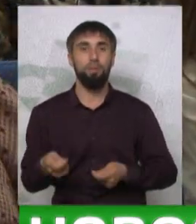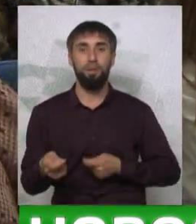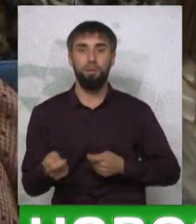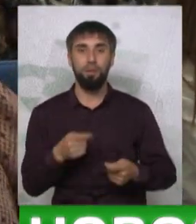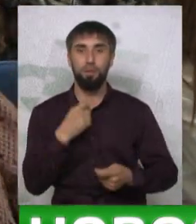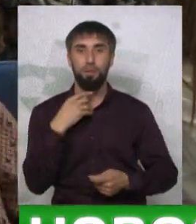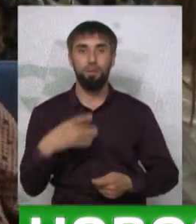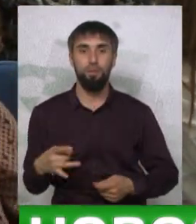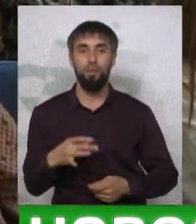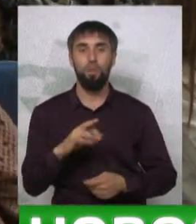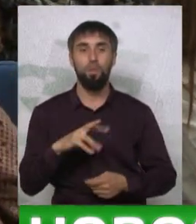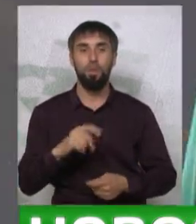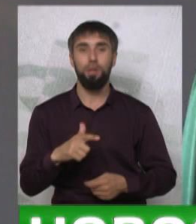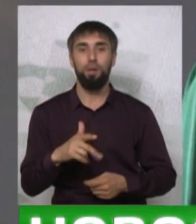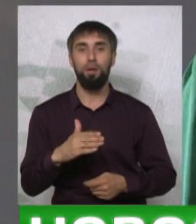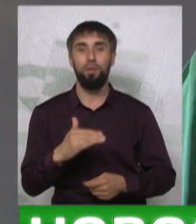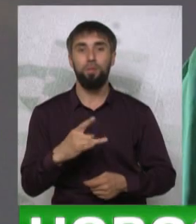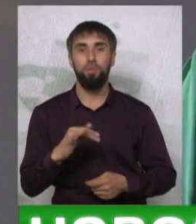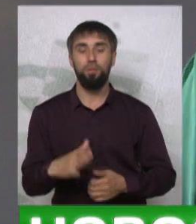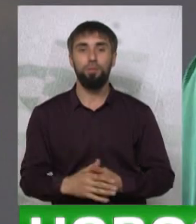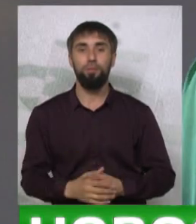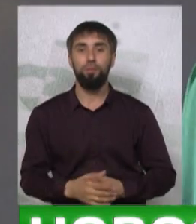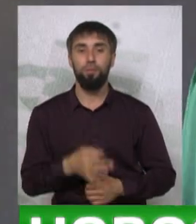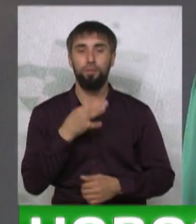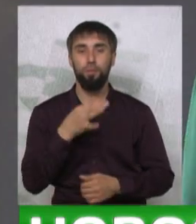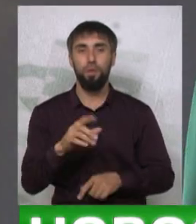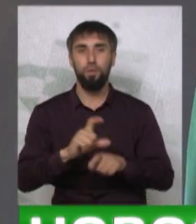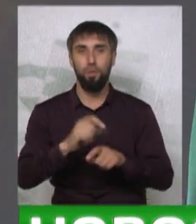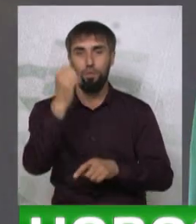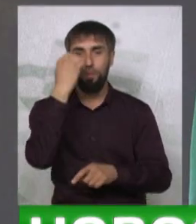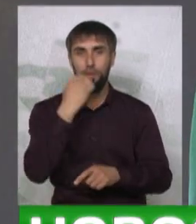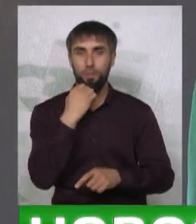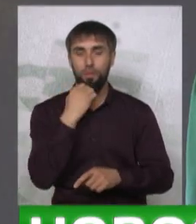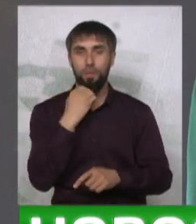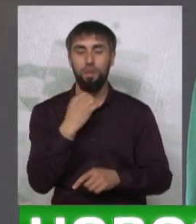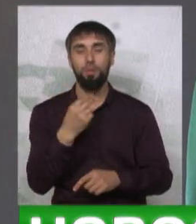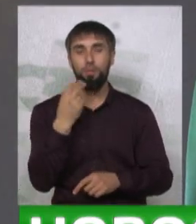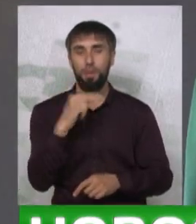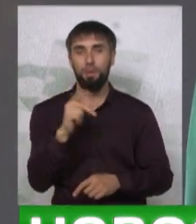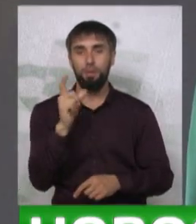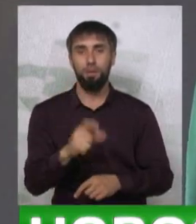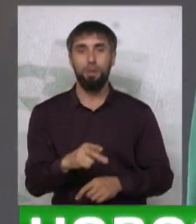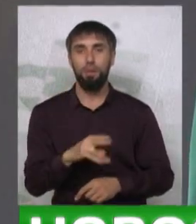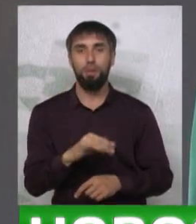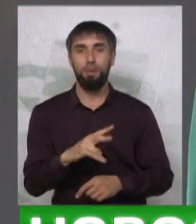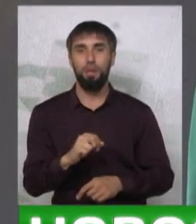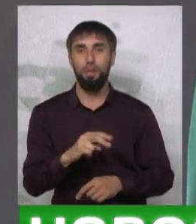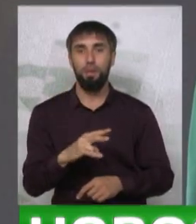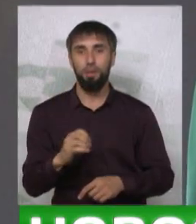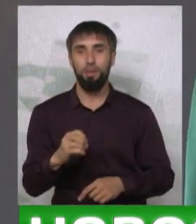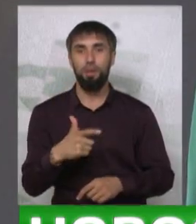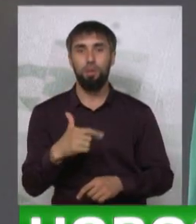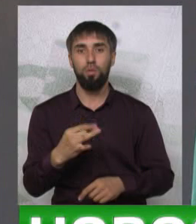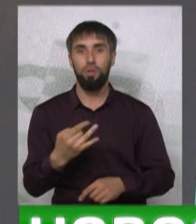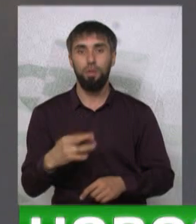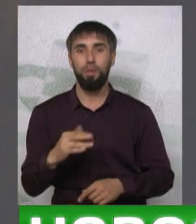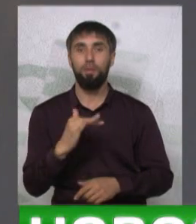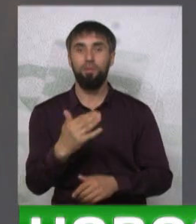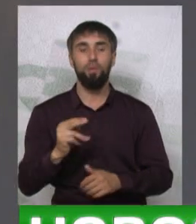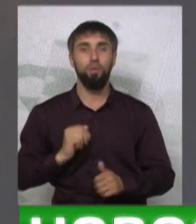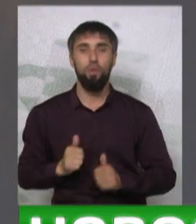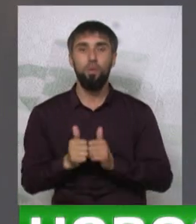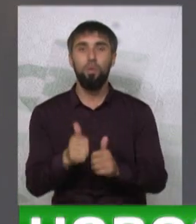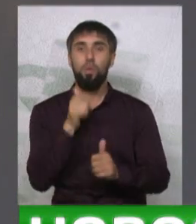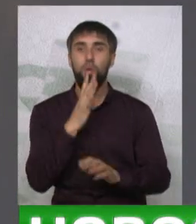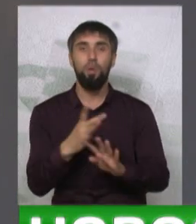правительства Ингушетии Олег Фурсов. Выражаю слова благодарности прекрасному человеку Диане Гудаевне Гурцкая, ее коллегам,